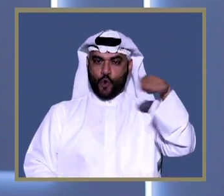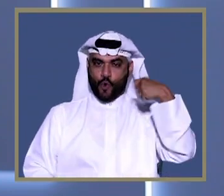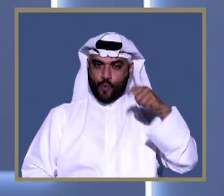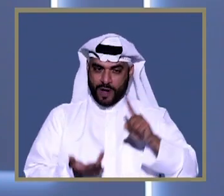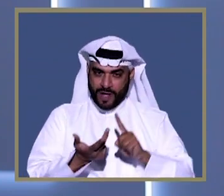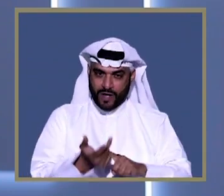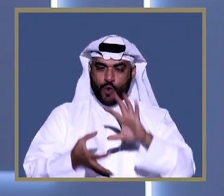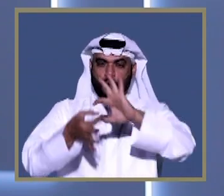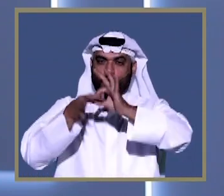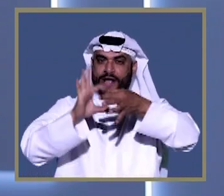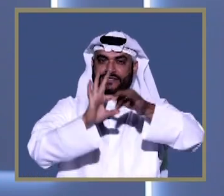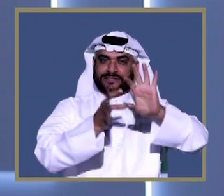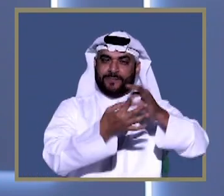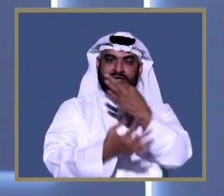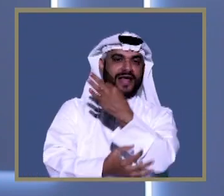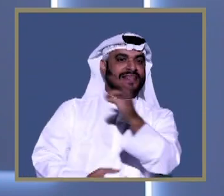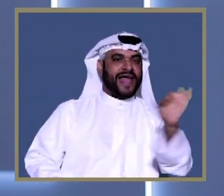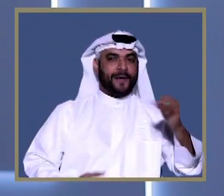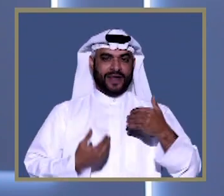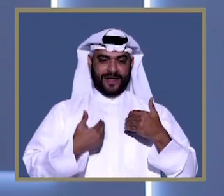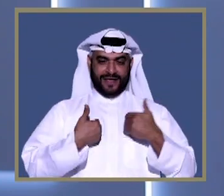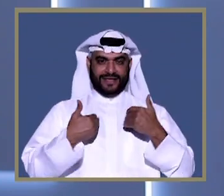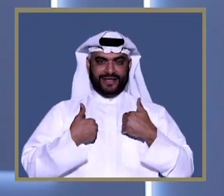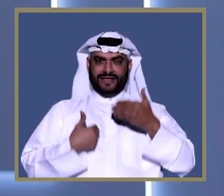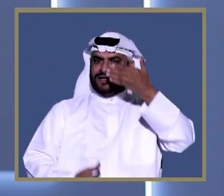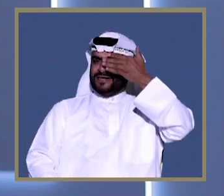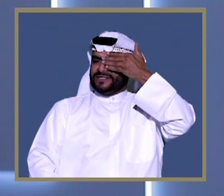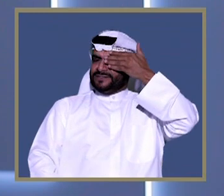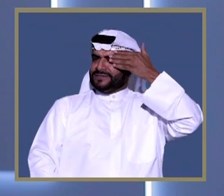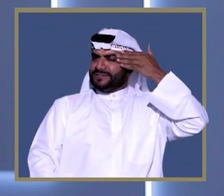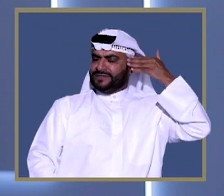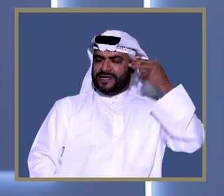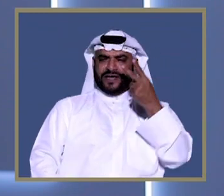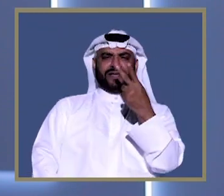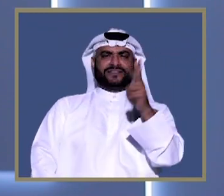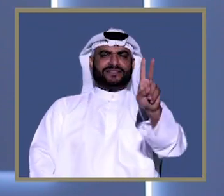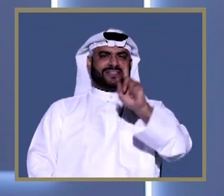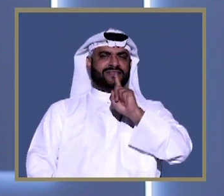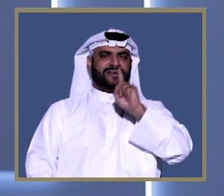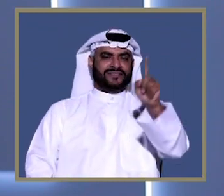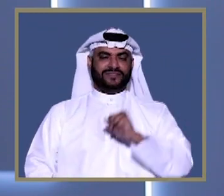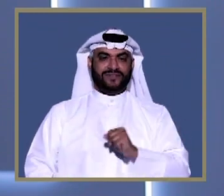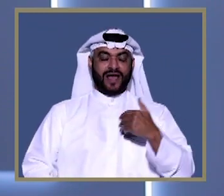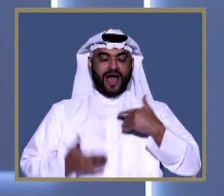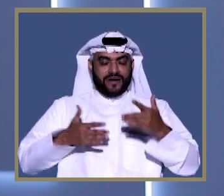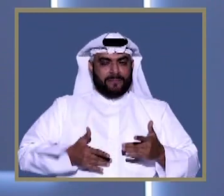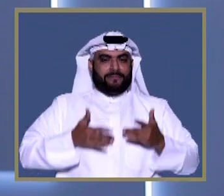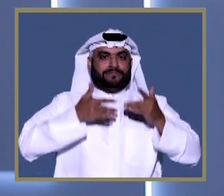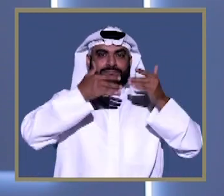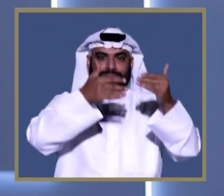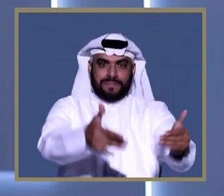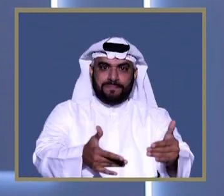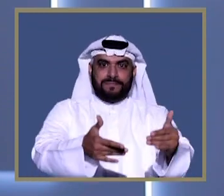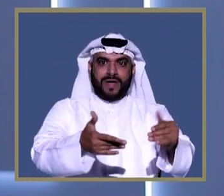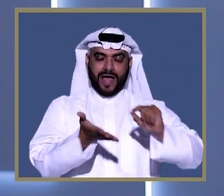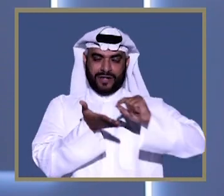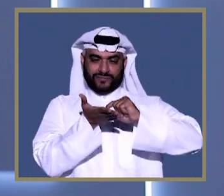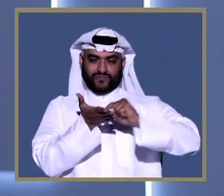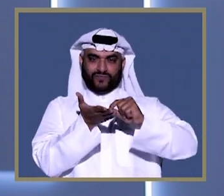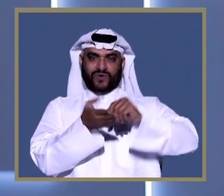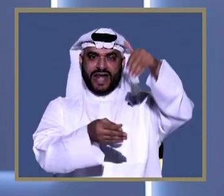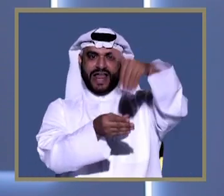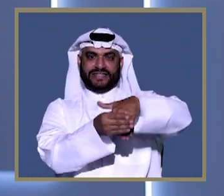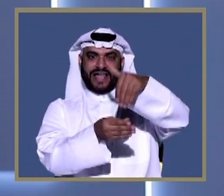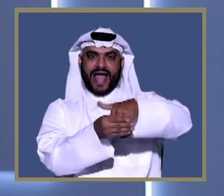قطاع نفع عام. حصيلة هذه السيرة الذاتية أهلتني أني أكون وأتقدم كمرشح عن